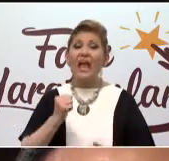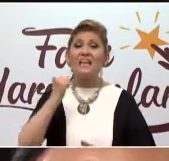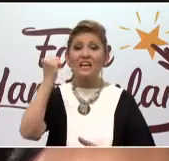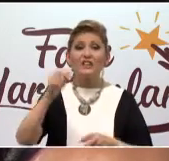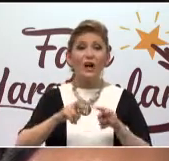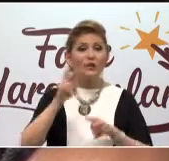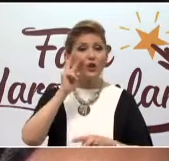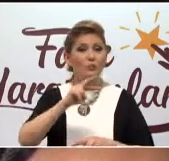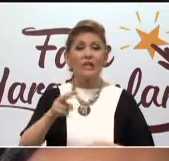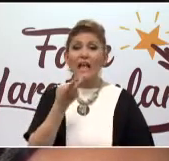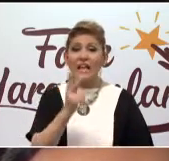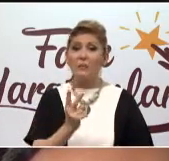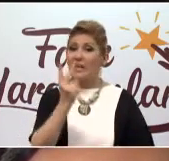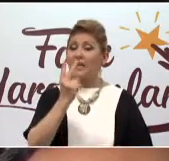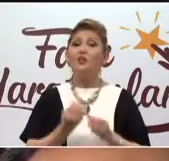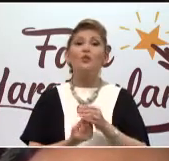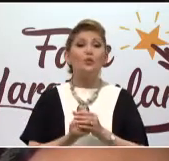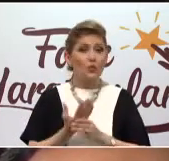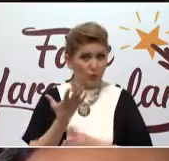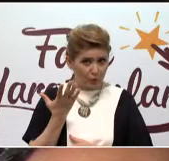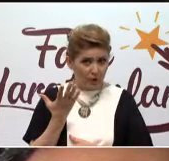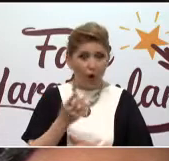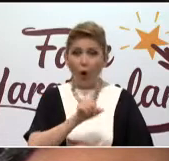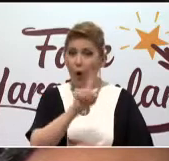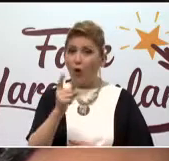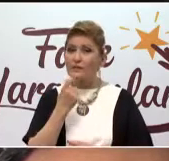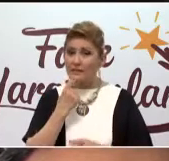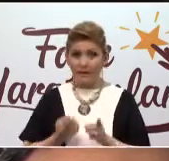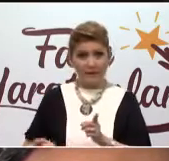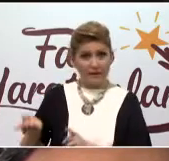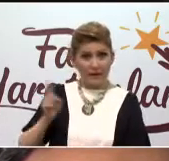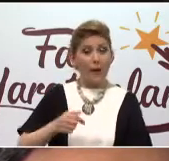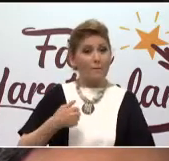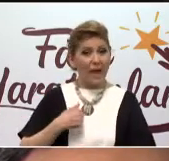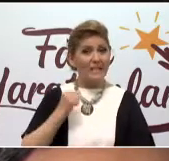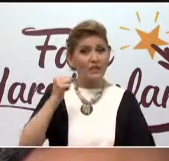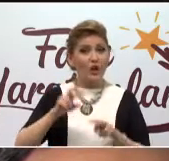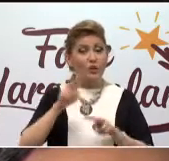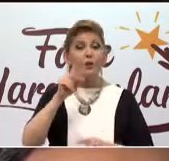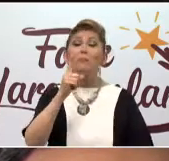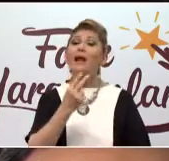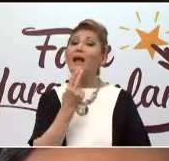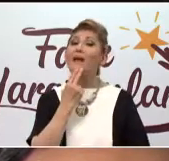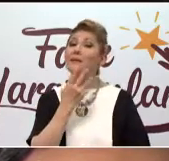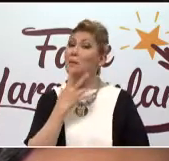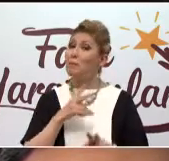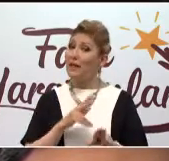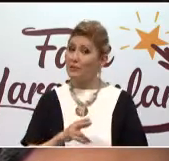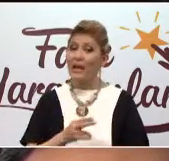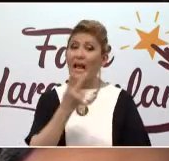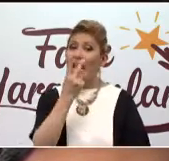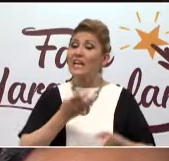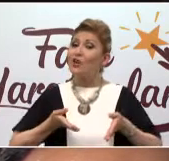Müze 2007'de kuruldu. 10 yıl içinde ben Yaşayan Müze'yi hep bir kadına benzetiyorum. İki